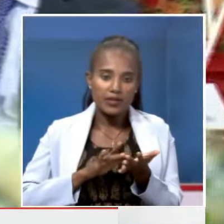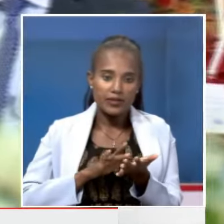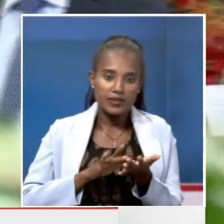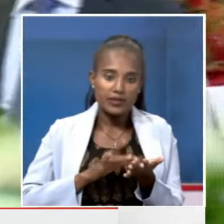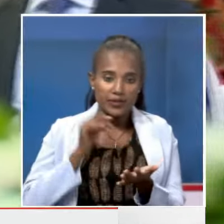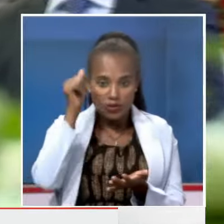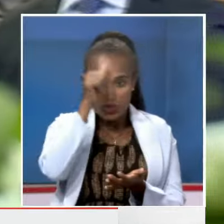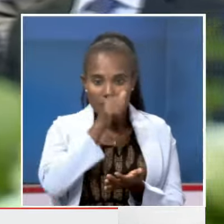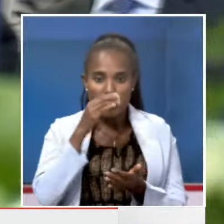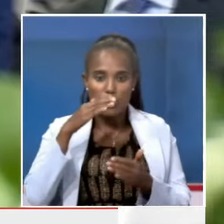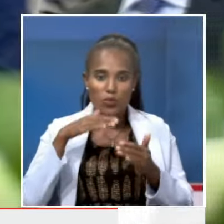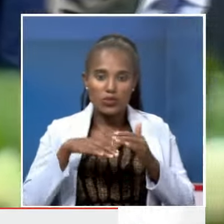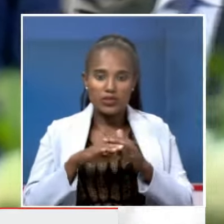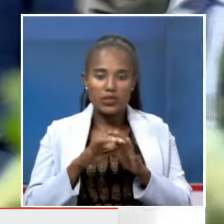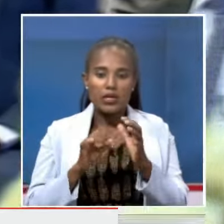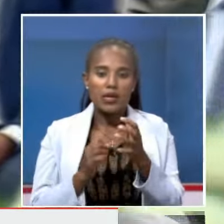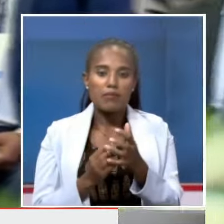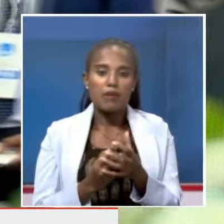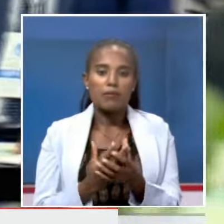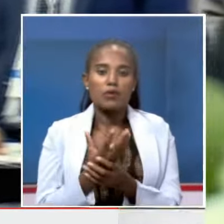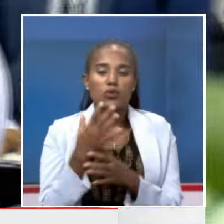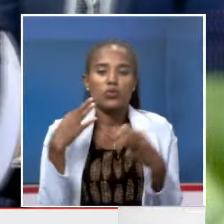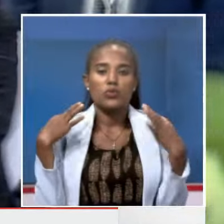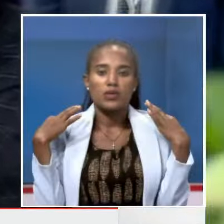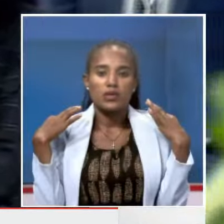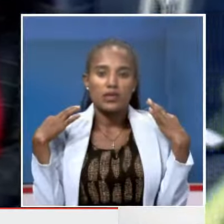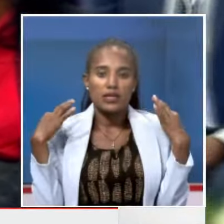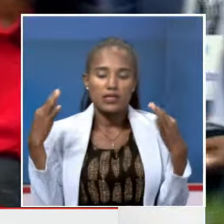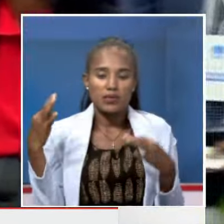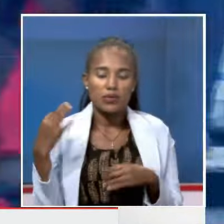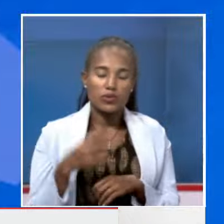መድኃኒት ኢትዮጵያ ውስጥ የሚያመርቱ ግለሰቦች፣